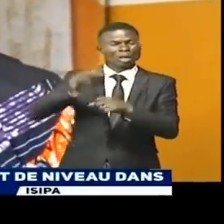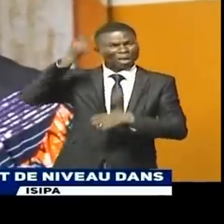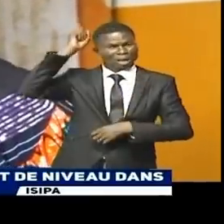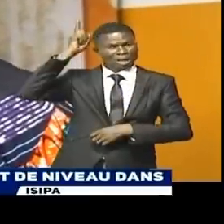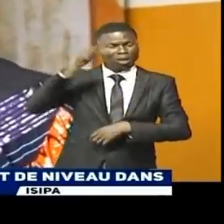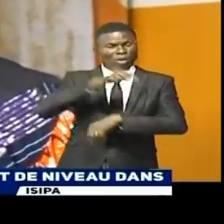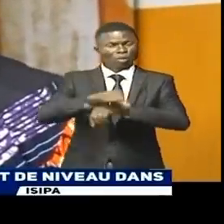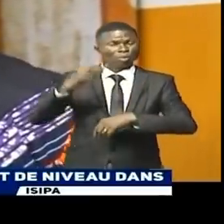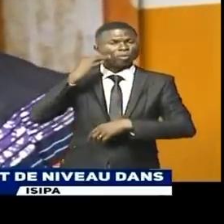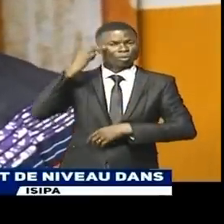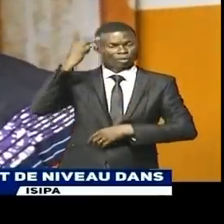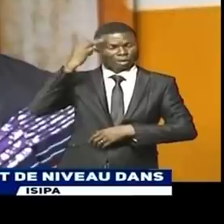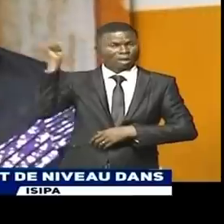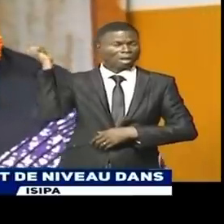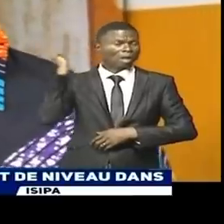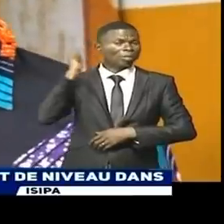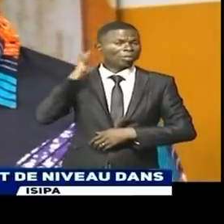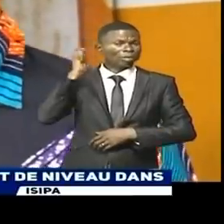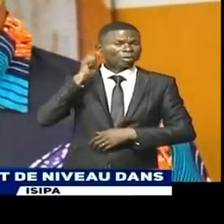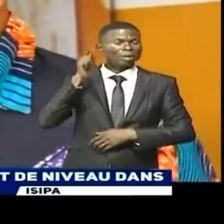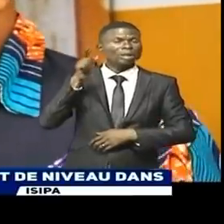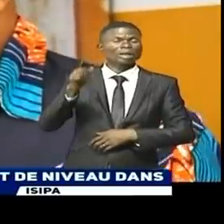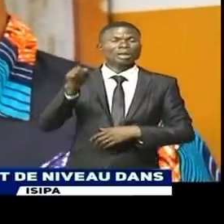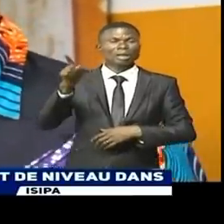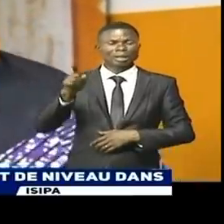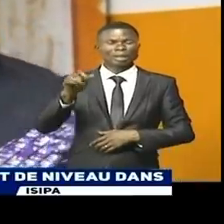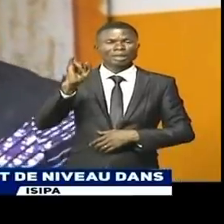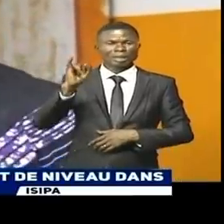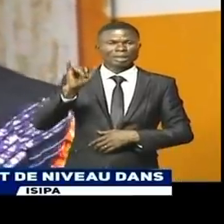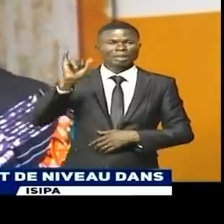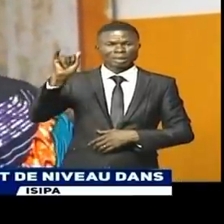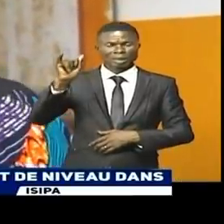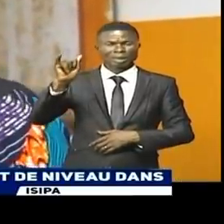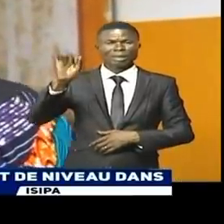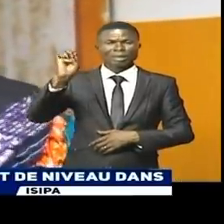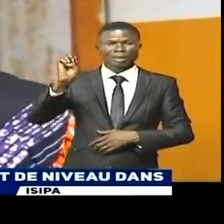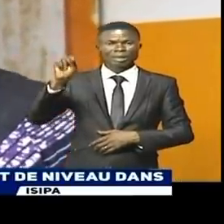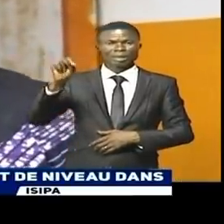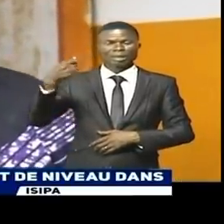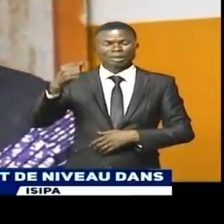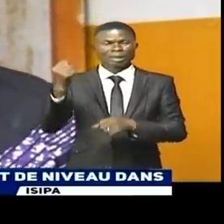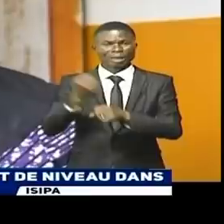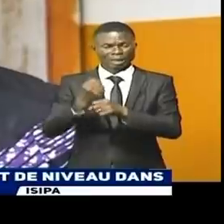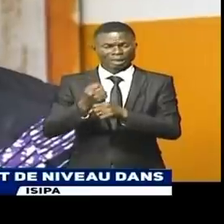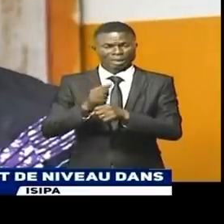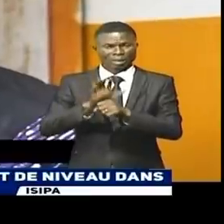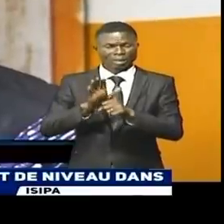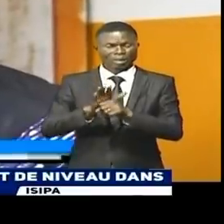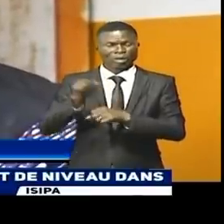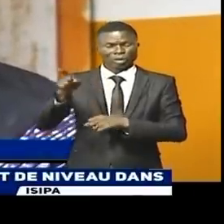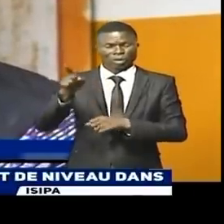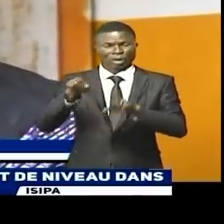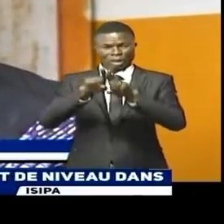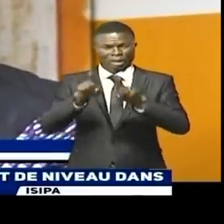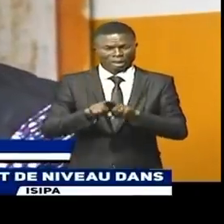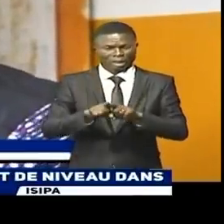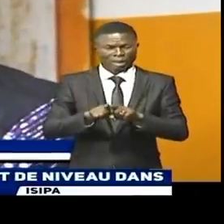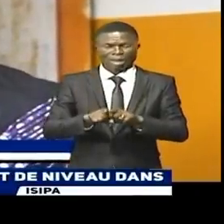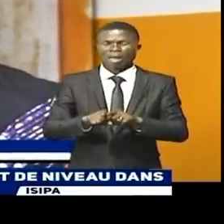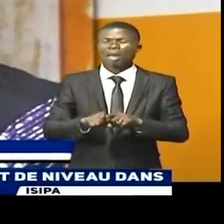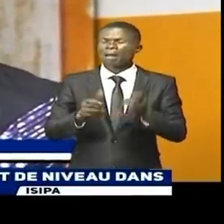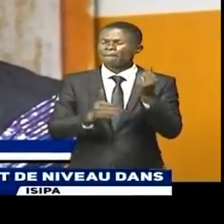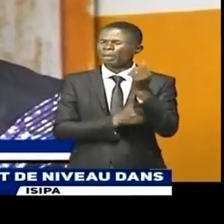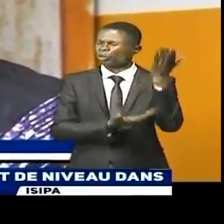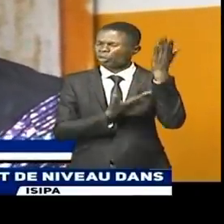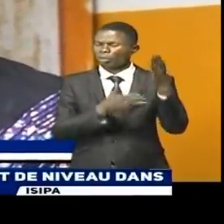ministère de force heures et yang à bombay battue 92 étant généreux et qui était pas focal au niveau du monde